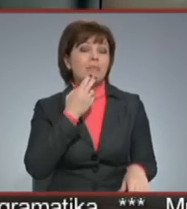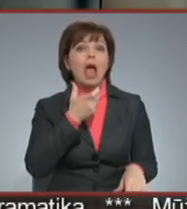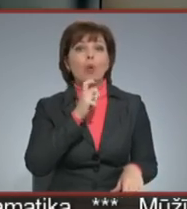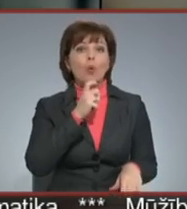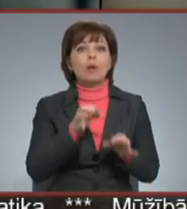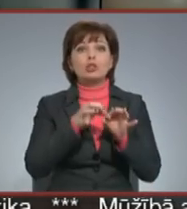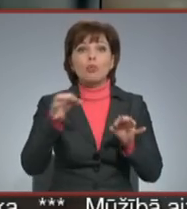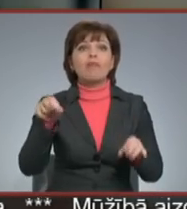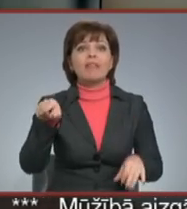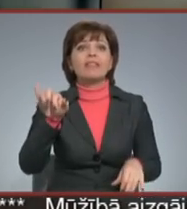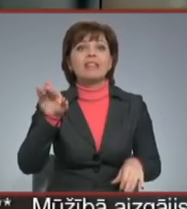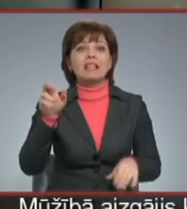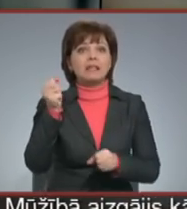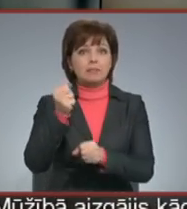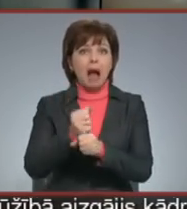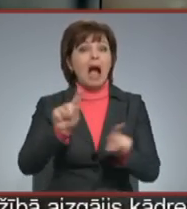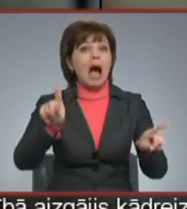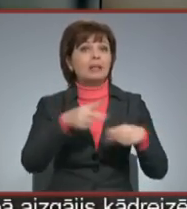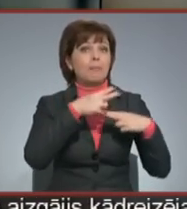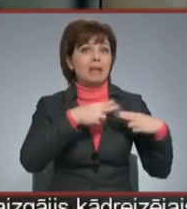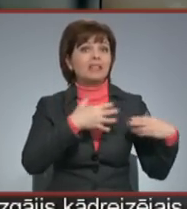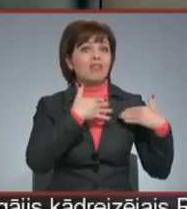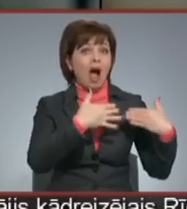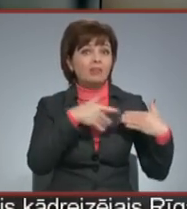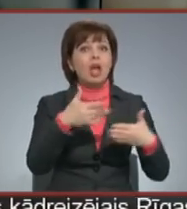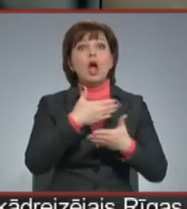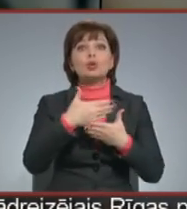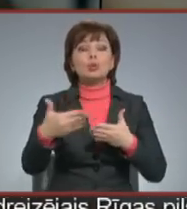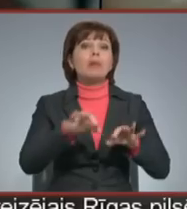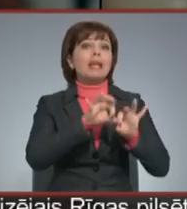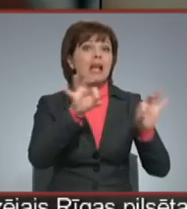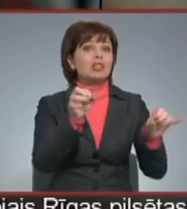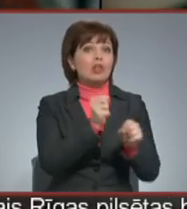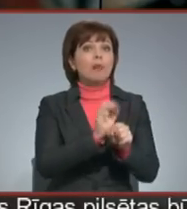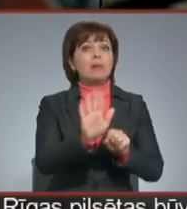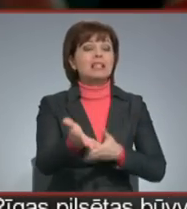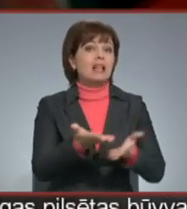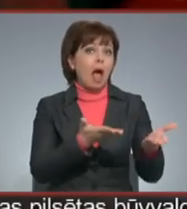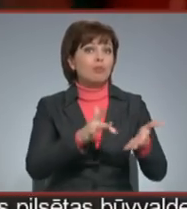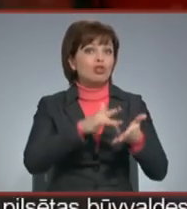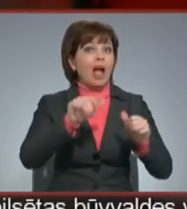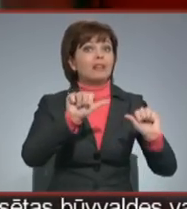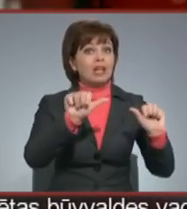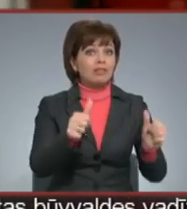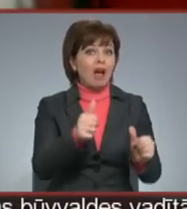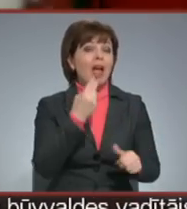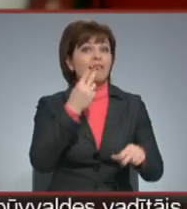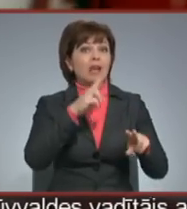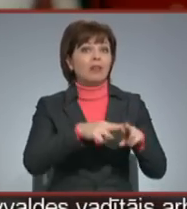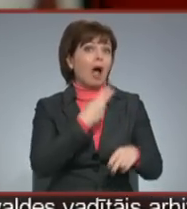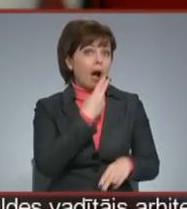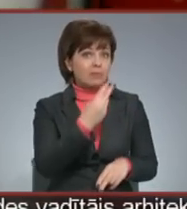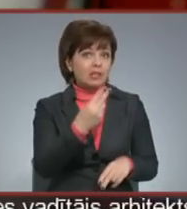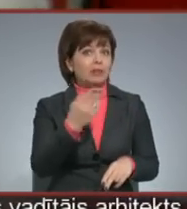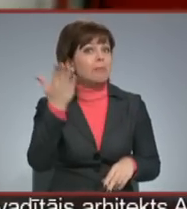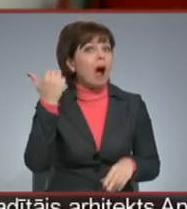biedrības aktīvisti, kas šogad turpinājuši pērni iesākto darbu pie slēpošanas centra izveidus un nu vienu vietu apskatām prāva pagājušā gadsimtā darināt